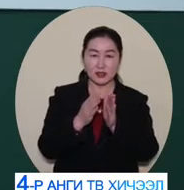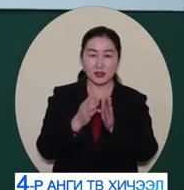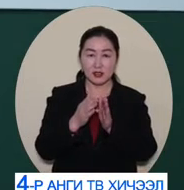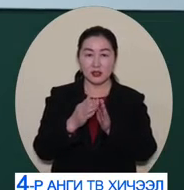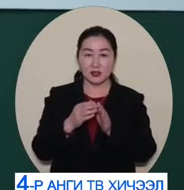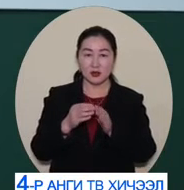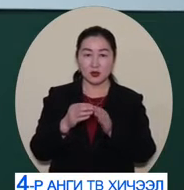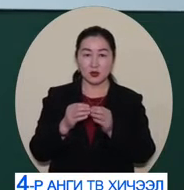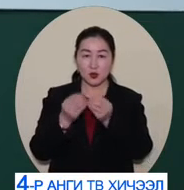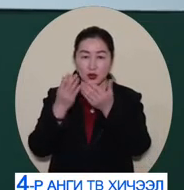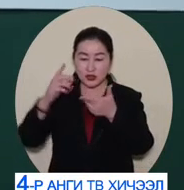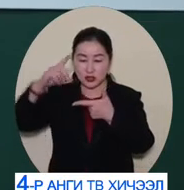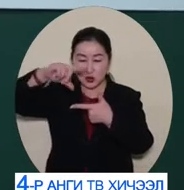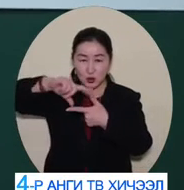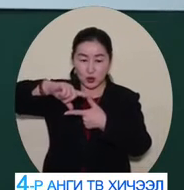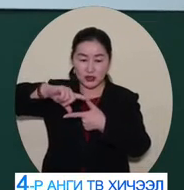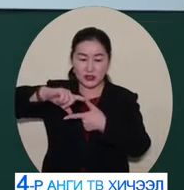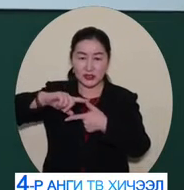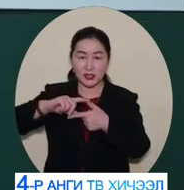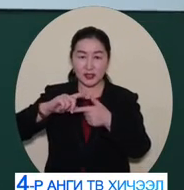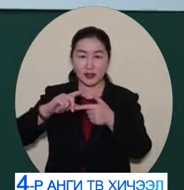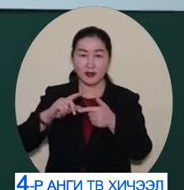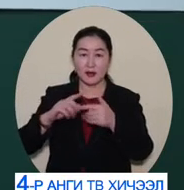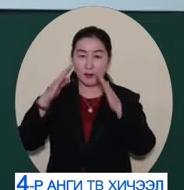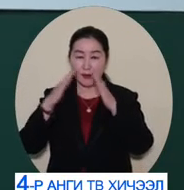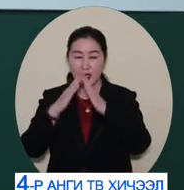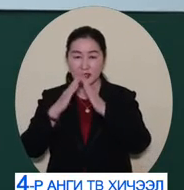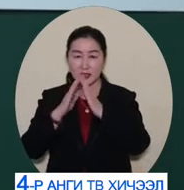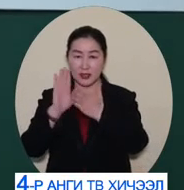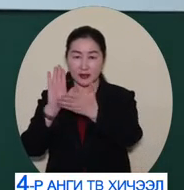үсэн тийм үү. За, тэгвэл энэ байшин маань ийм болж хувирах юм байна шүү дээ.